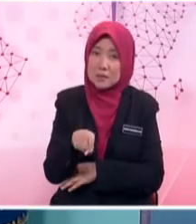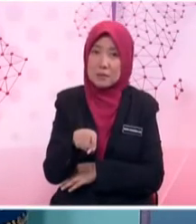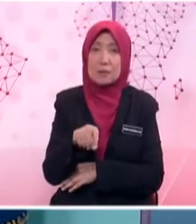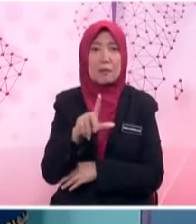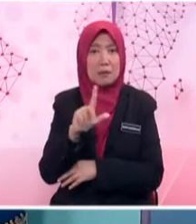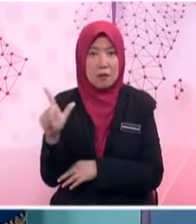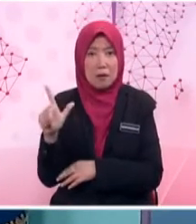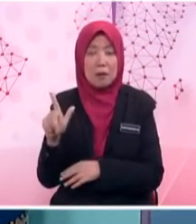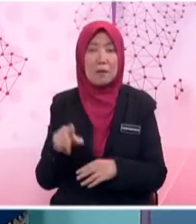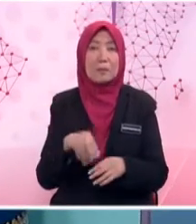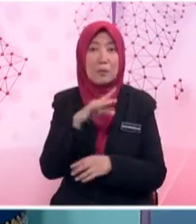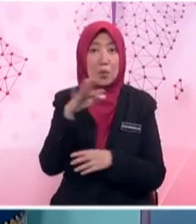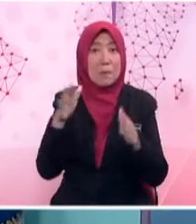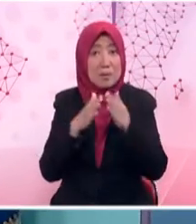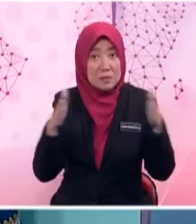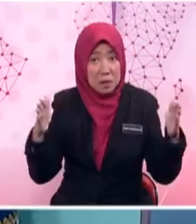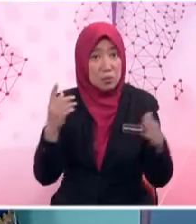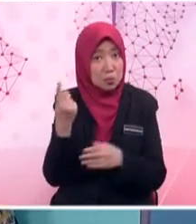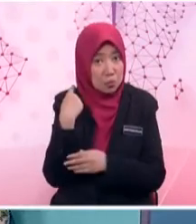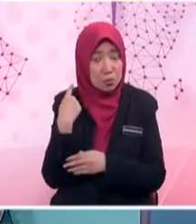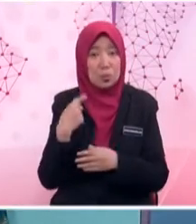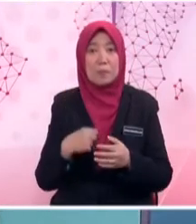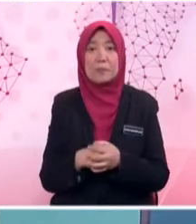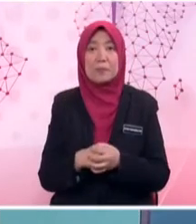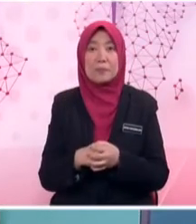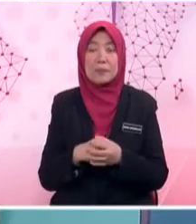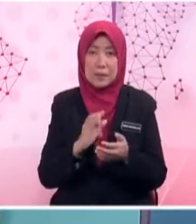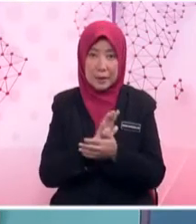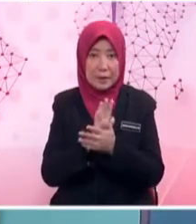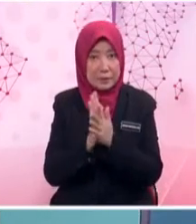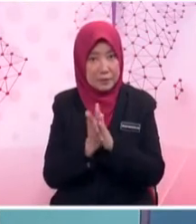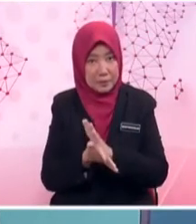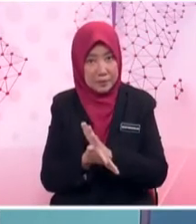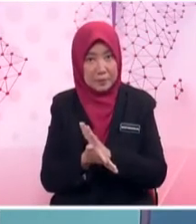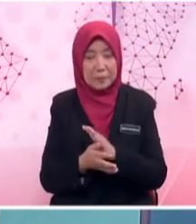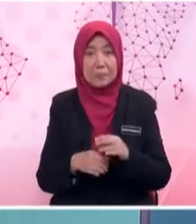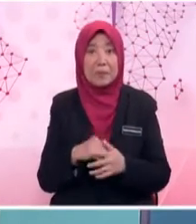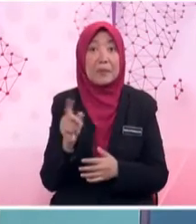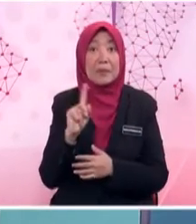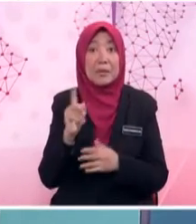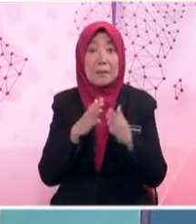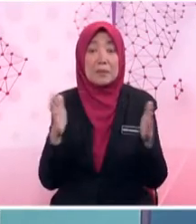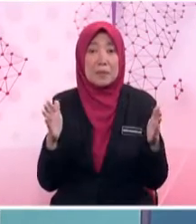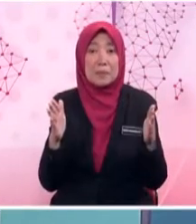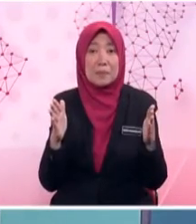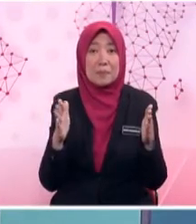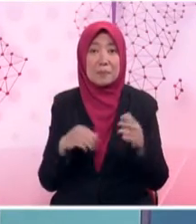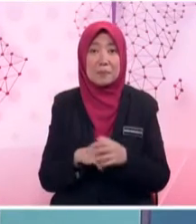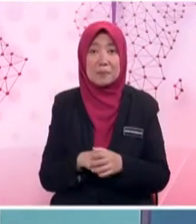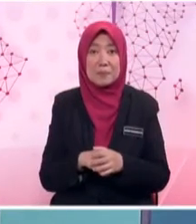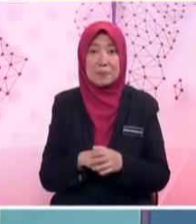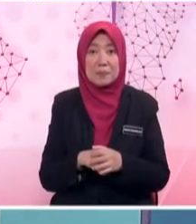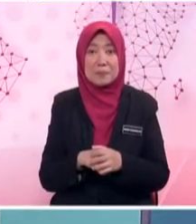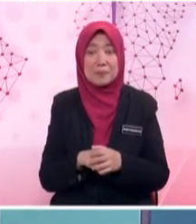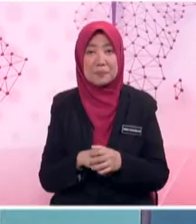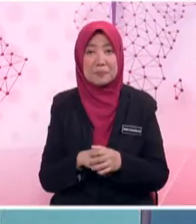kita dapat? Dari apa yang cikgu terangkan saya faham. Jadi ini merupakan huruf besar yang pertama. Jadi kita letak terus